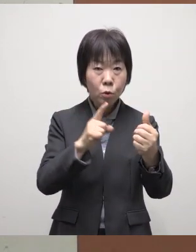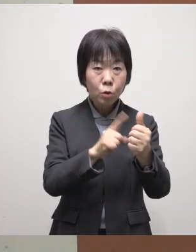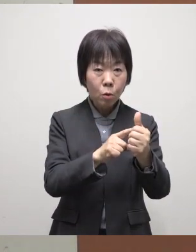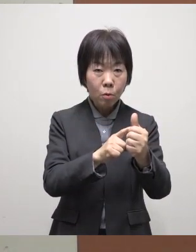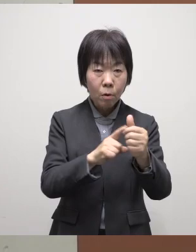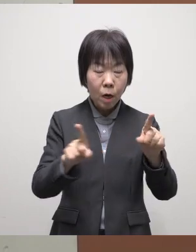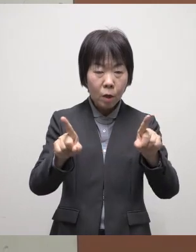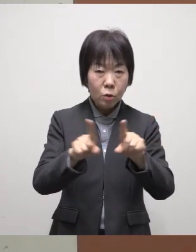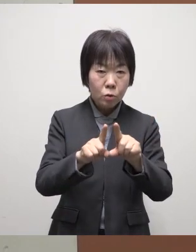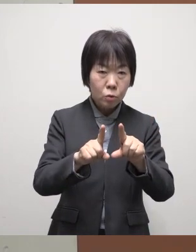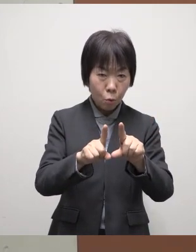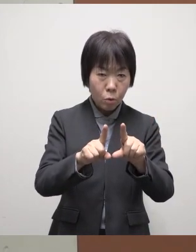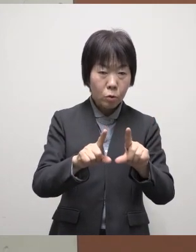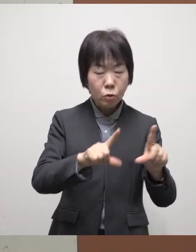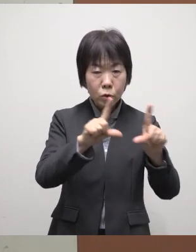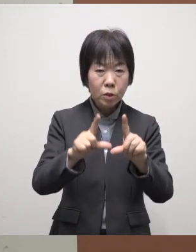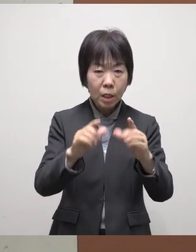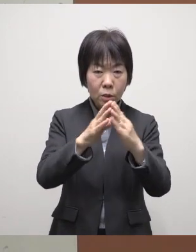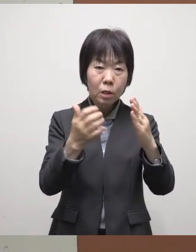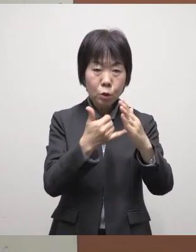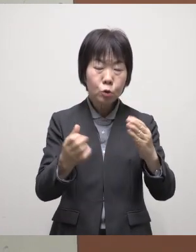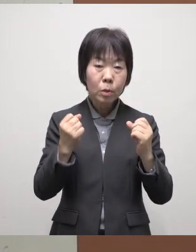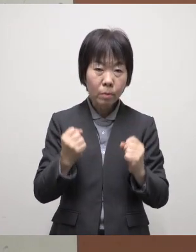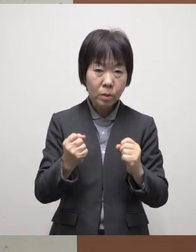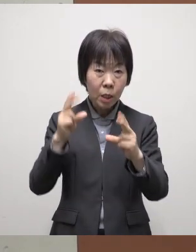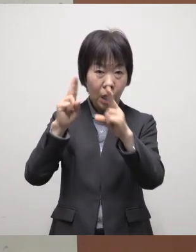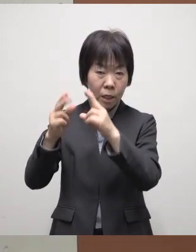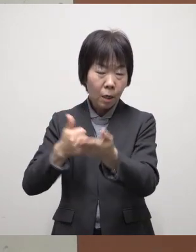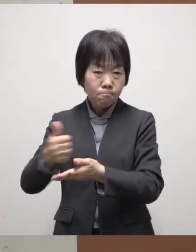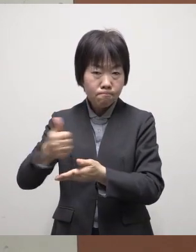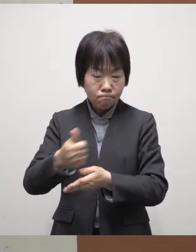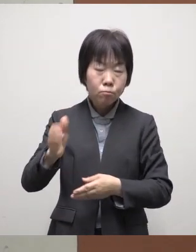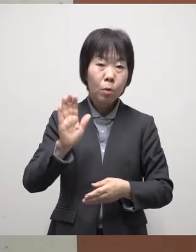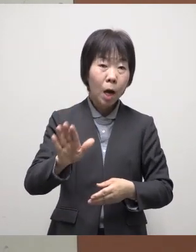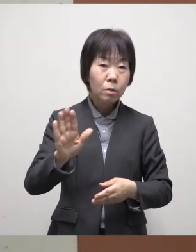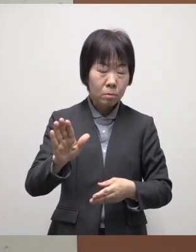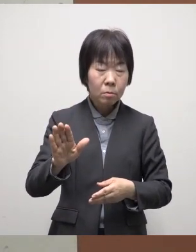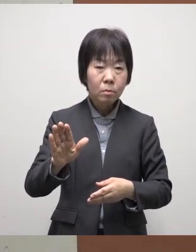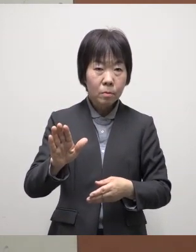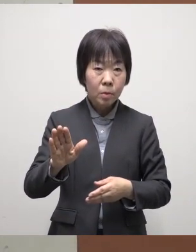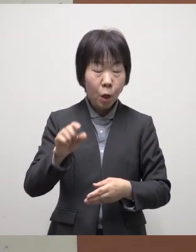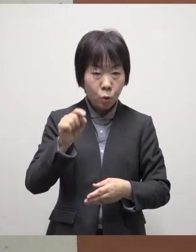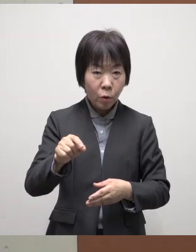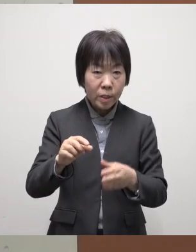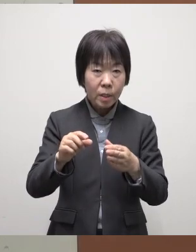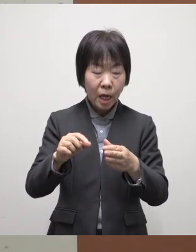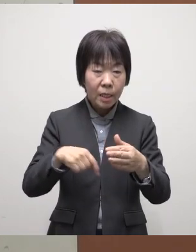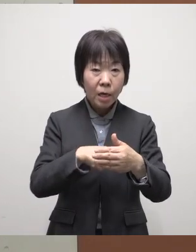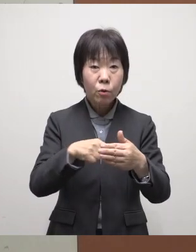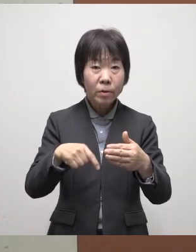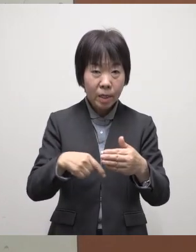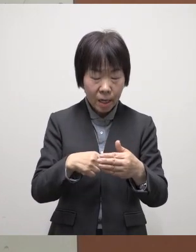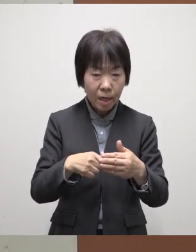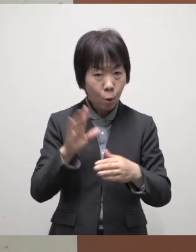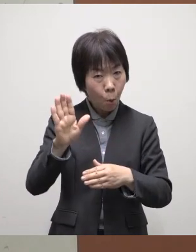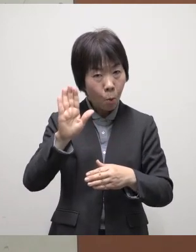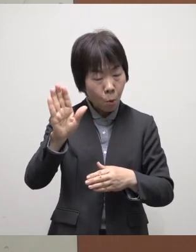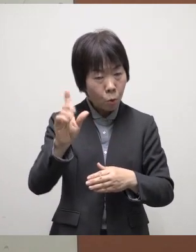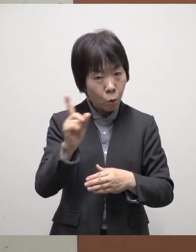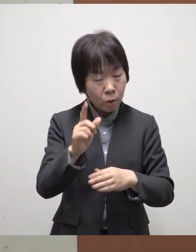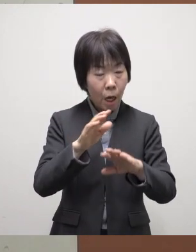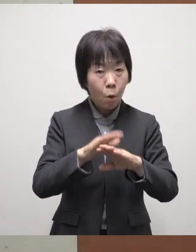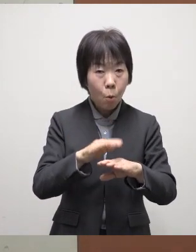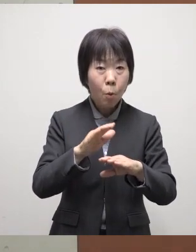ている家族もおられますまた会社にお勤めということもありますのでやはりそういった点で今後どういった